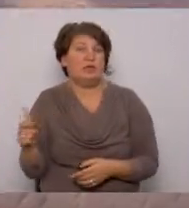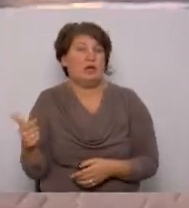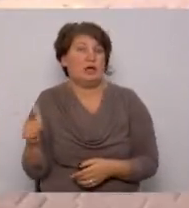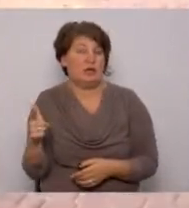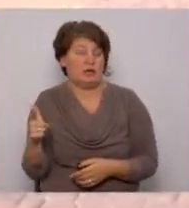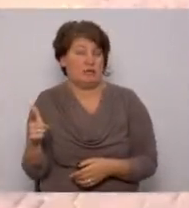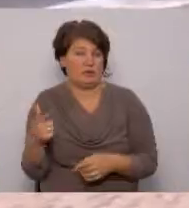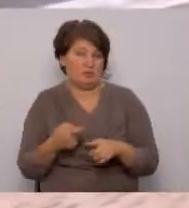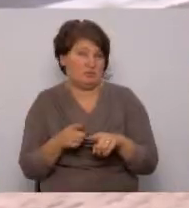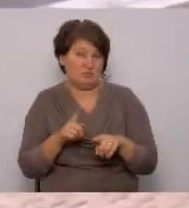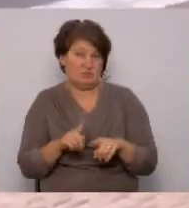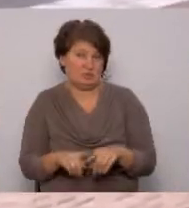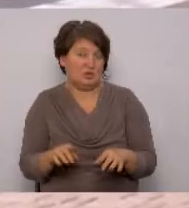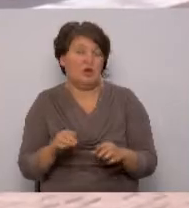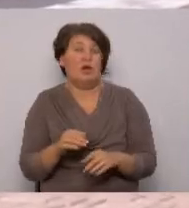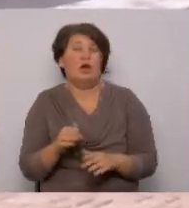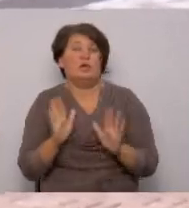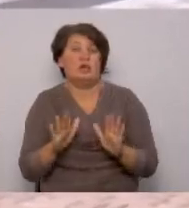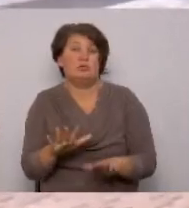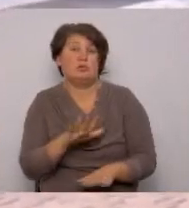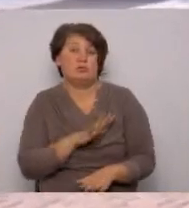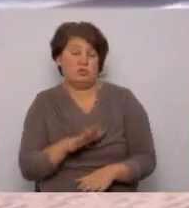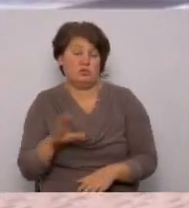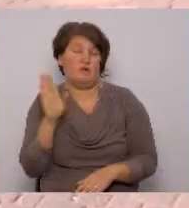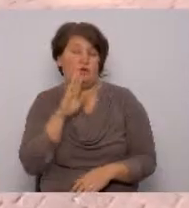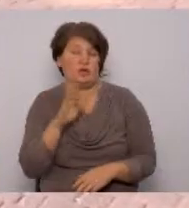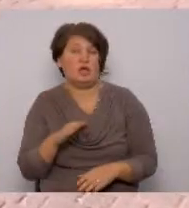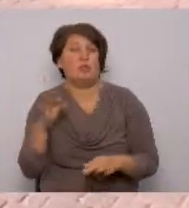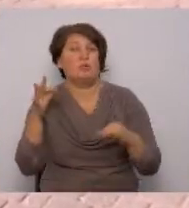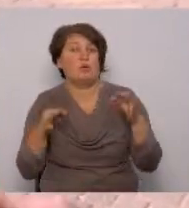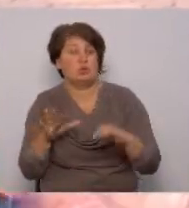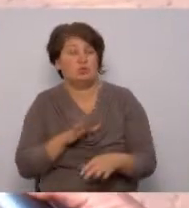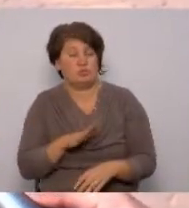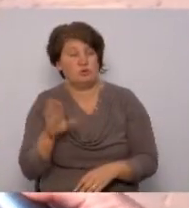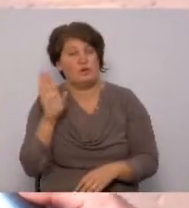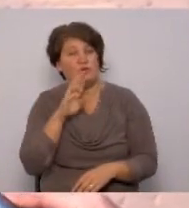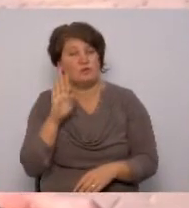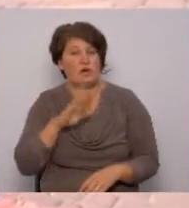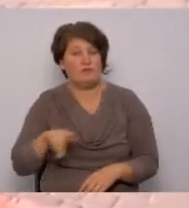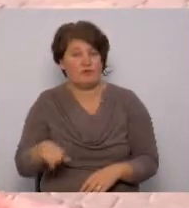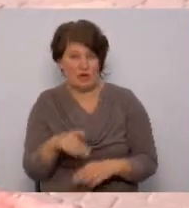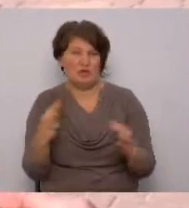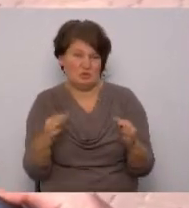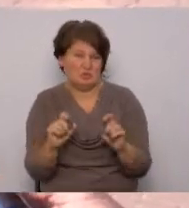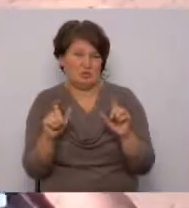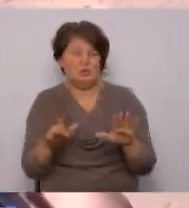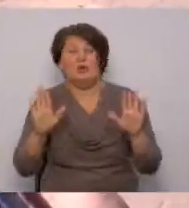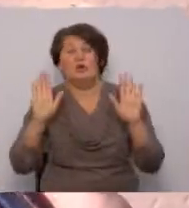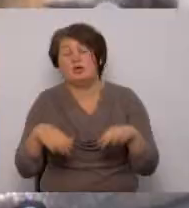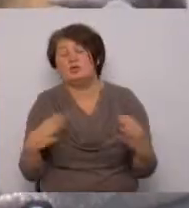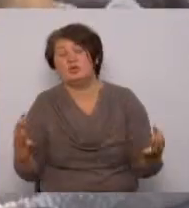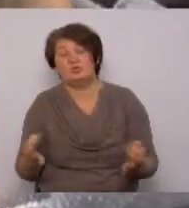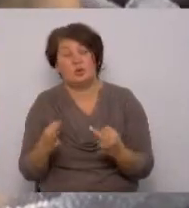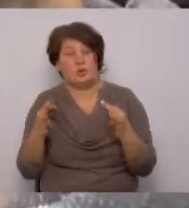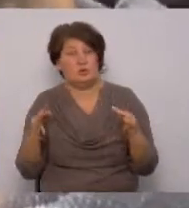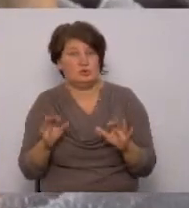гривень. Ну, десь по 7. Коби була вода і погода, щоб була вода у ріках. Але нічого, що тоді? Нічого, нічого.